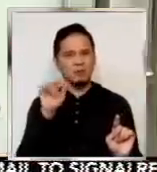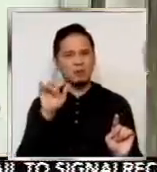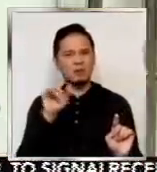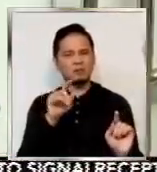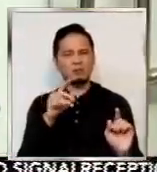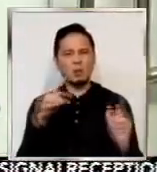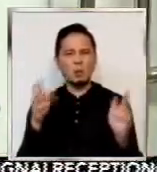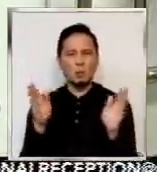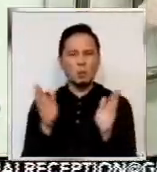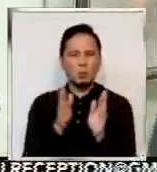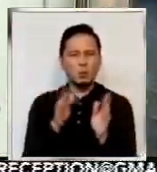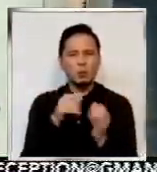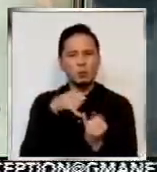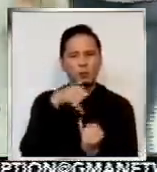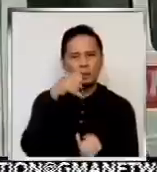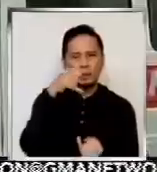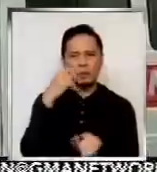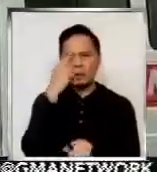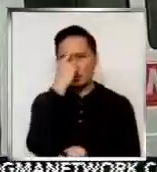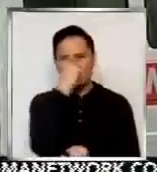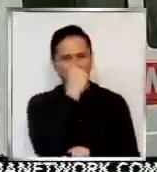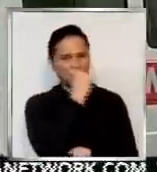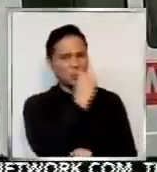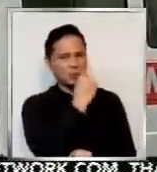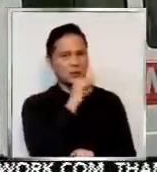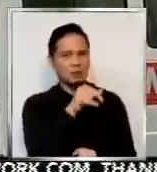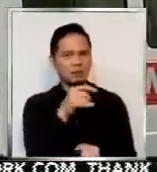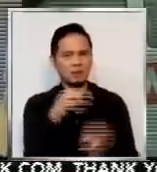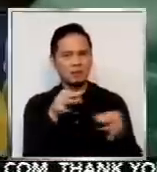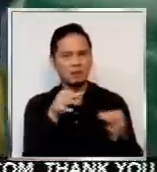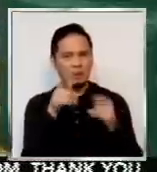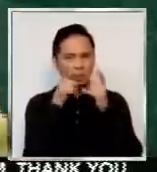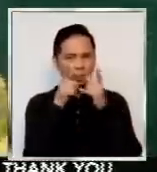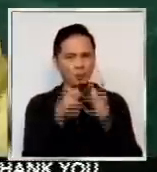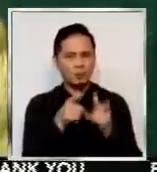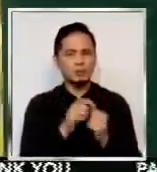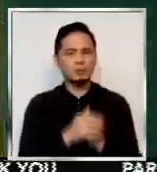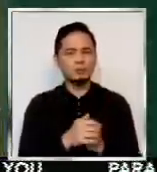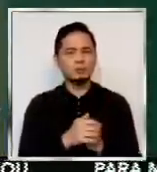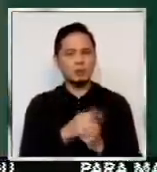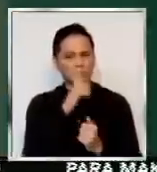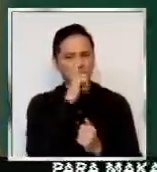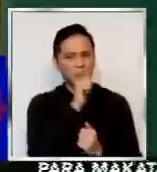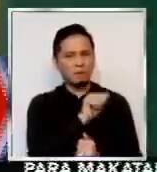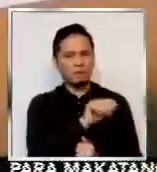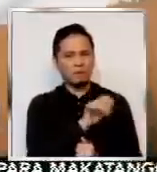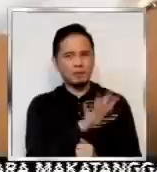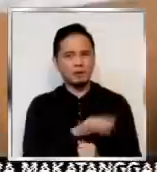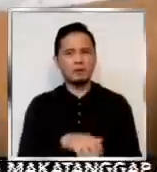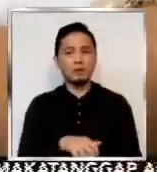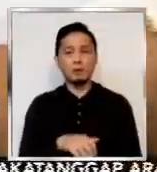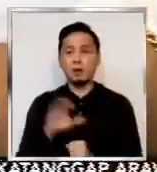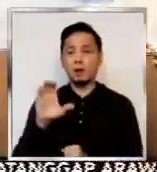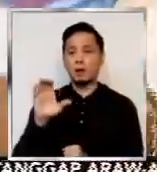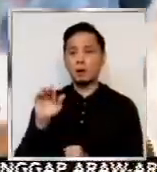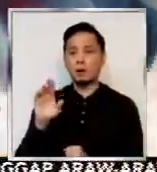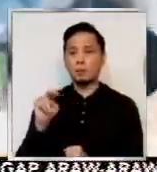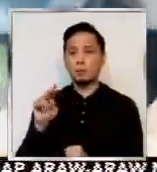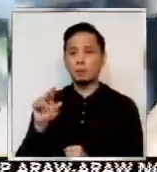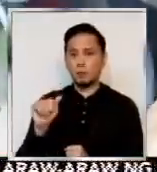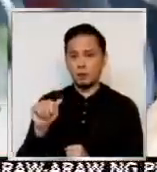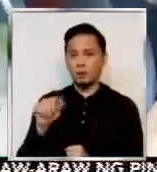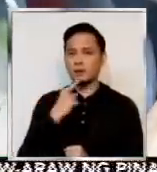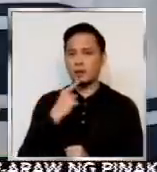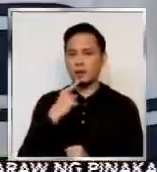ilong. Nananawagan naman sa DNR ang Municipal Health Office ng Carmona na bantayan ang mga pinagkukunan ng itinatapong